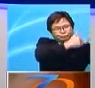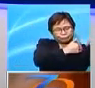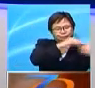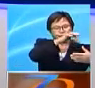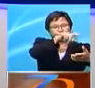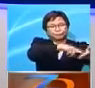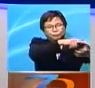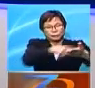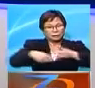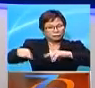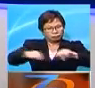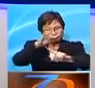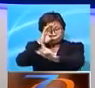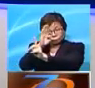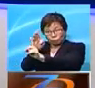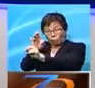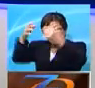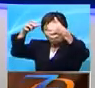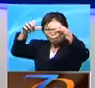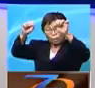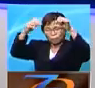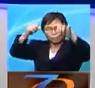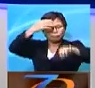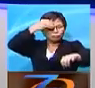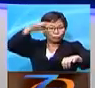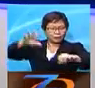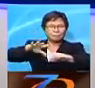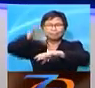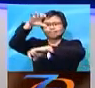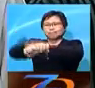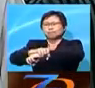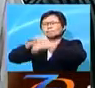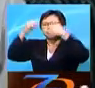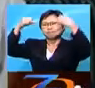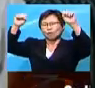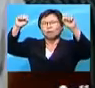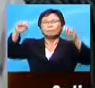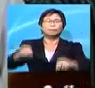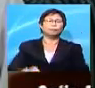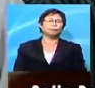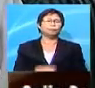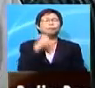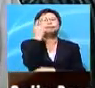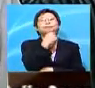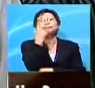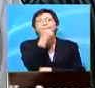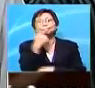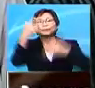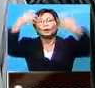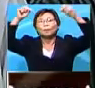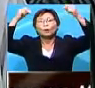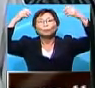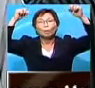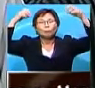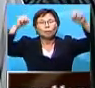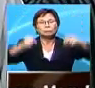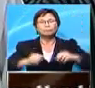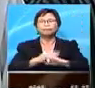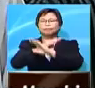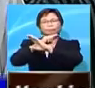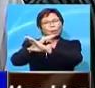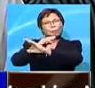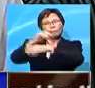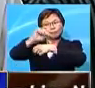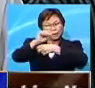tindakan boleh diambil terhadap majikan yang ingkar mana-mana majikan yang menghalang